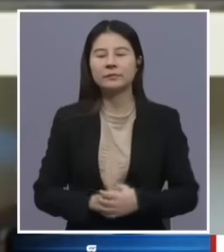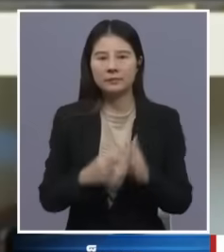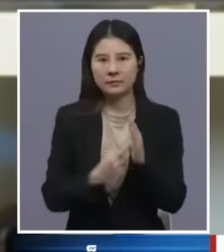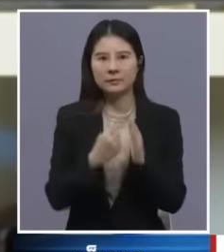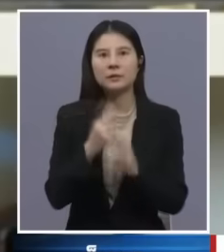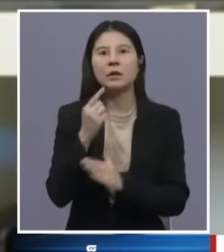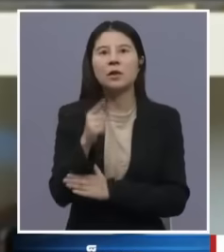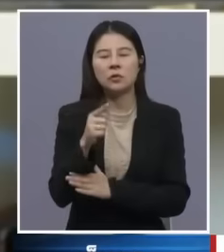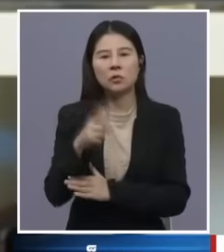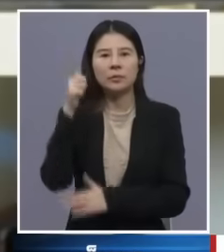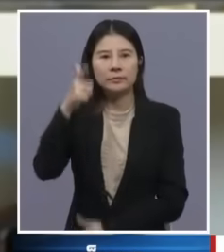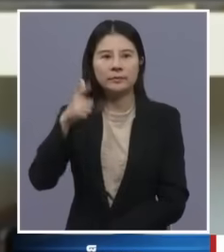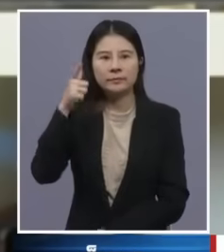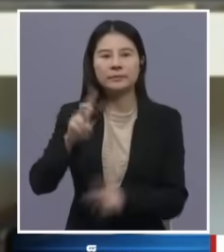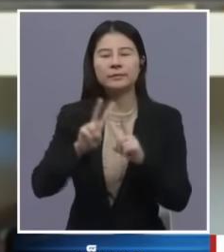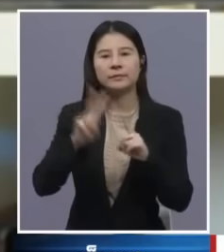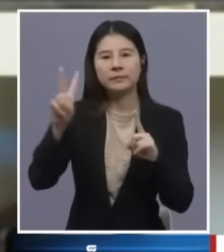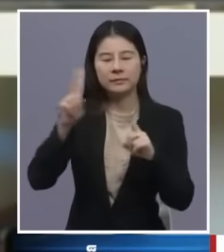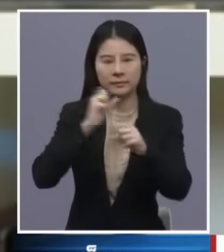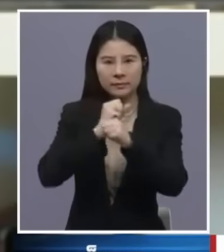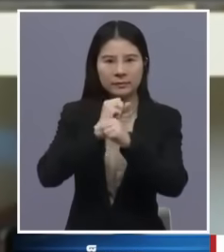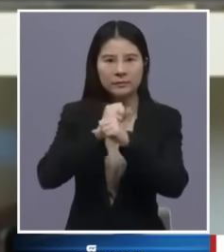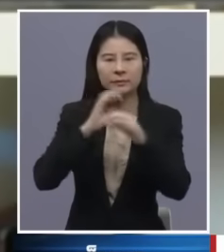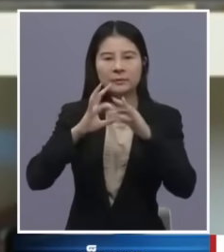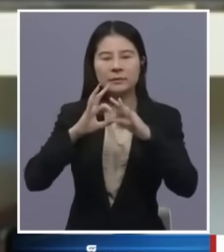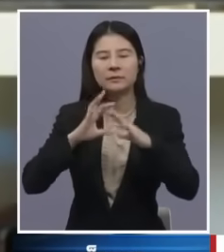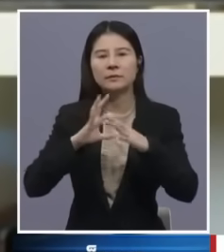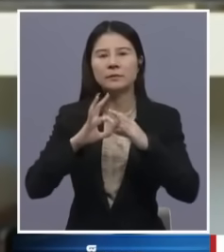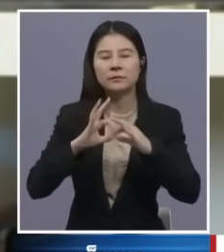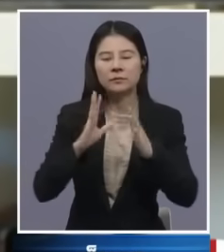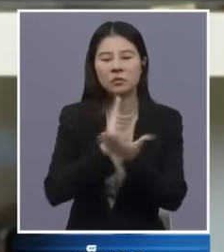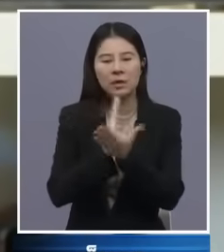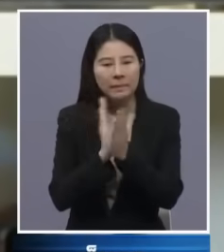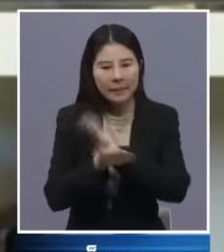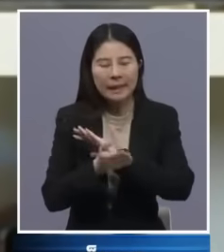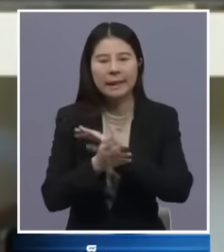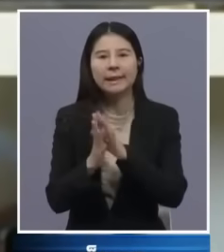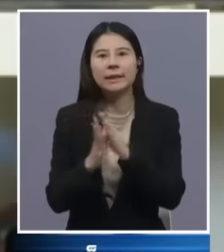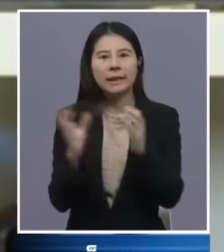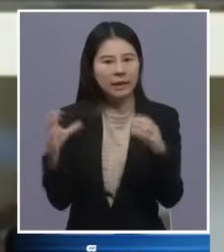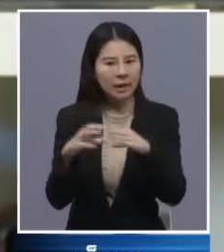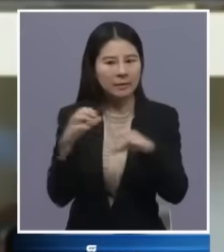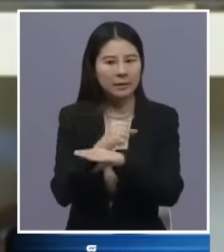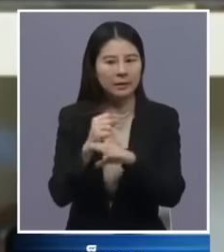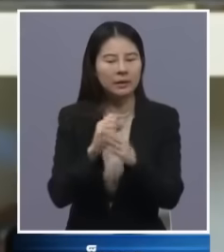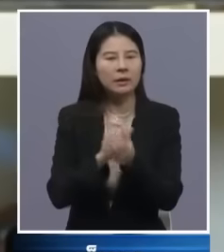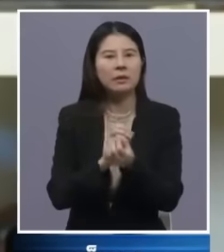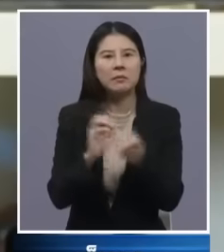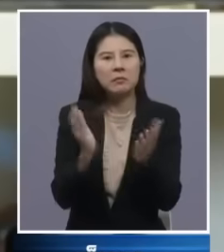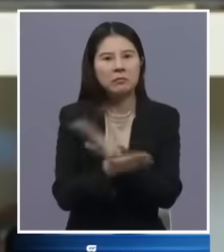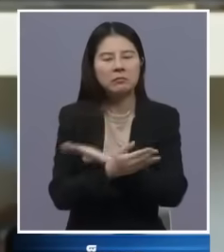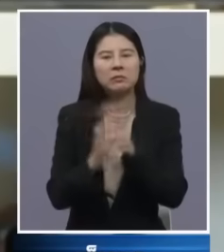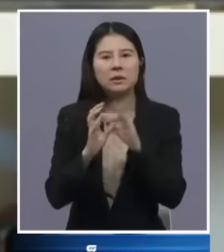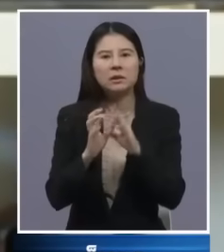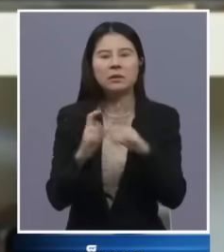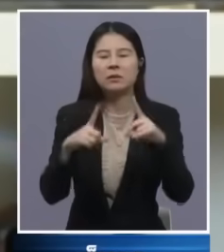ณีคุณทักษิณปัจจัยที่2ที่จะเอานำมาเป็นส่วนหนึ่งของการเปลี่ยนแปลงการเมืองปีหน้าก็คือคดีล้มล้างการปกคร